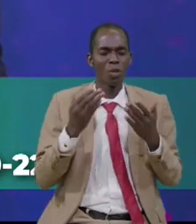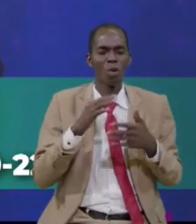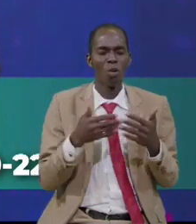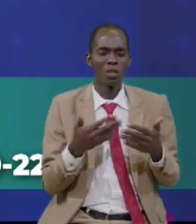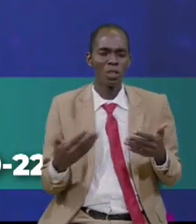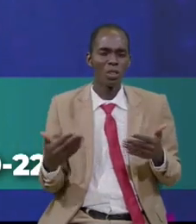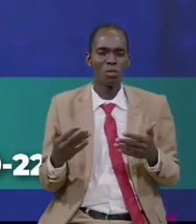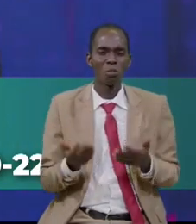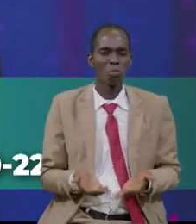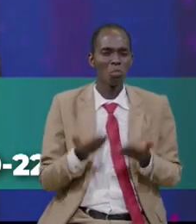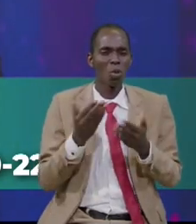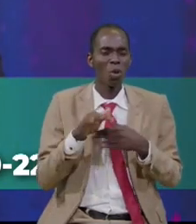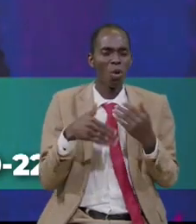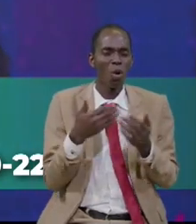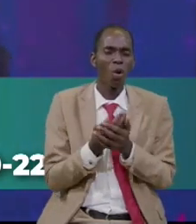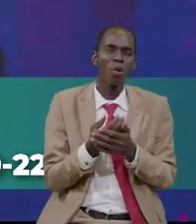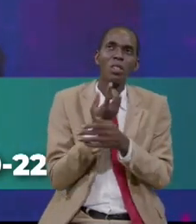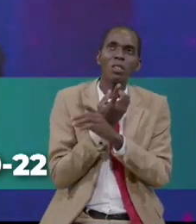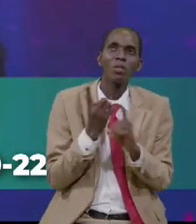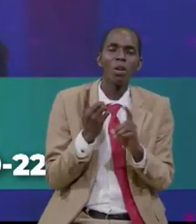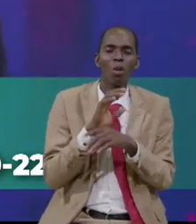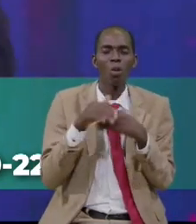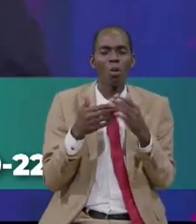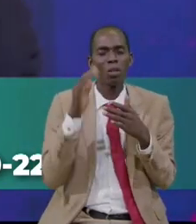soutenant toutes ses promesses, soutenant